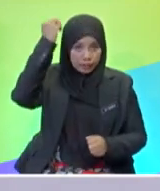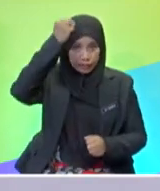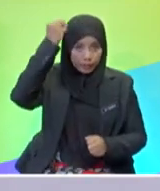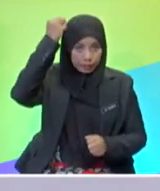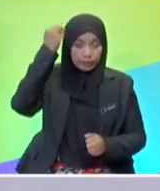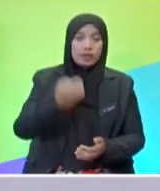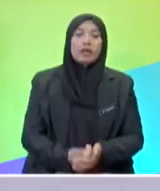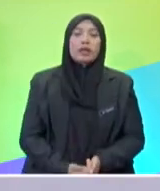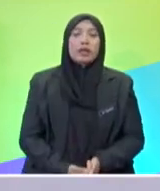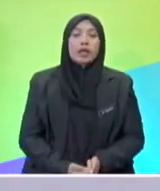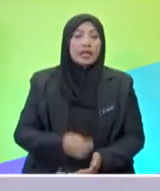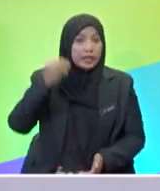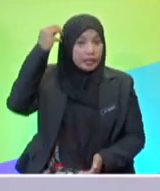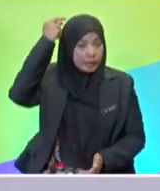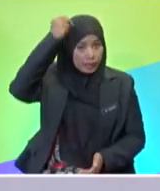memang suka orang yang bersih.